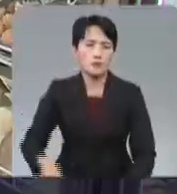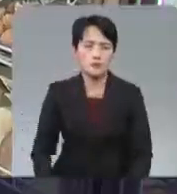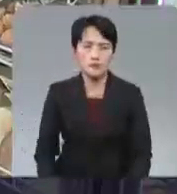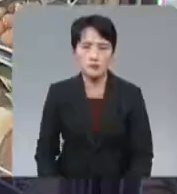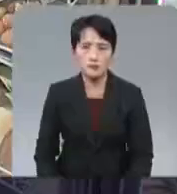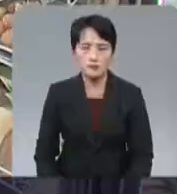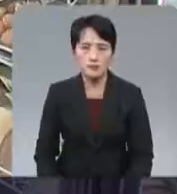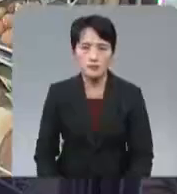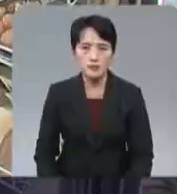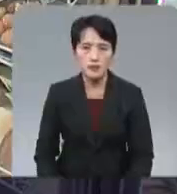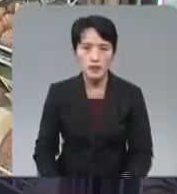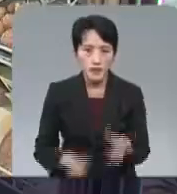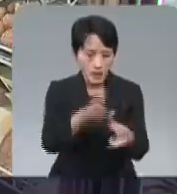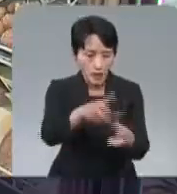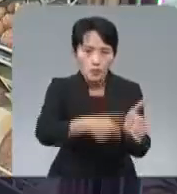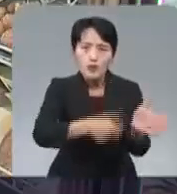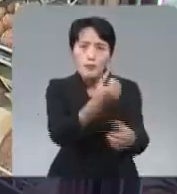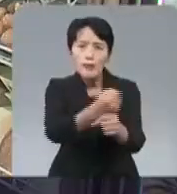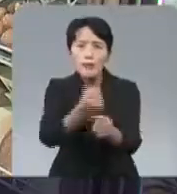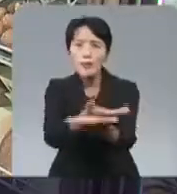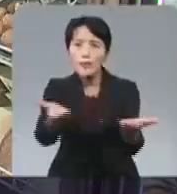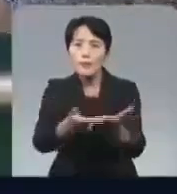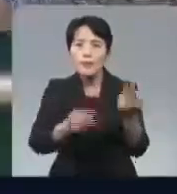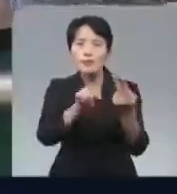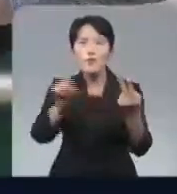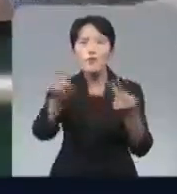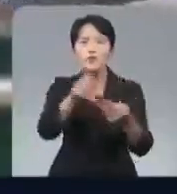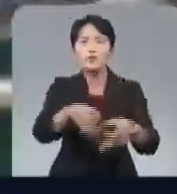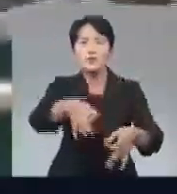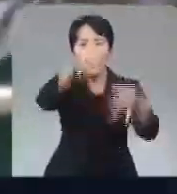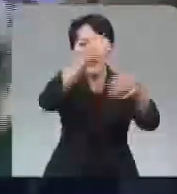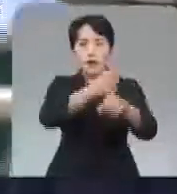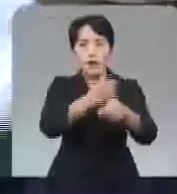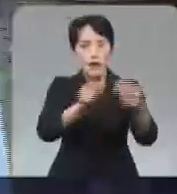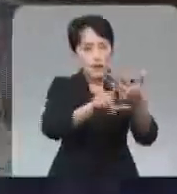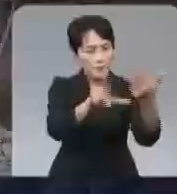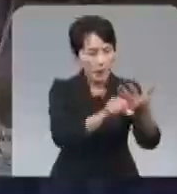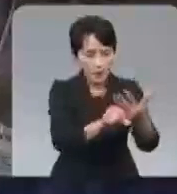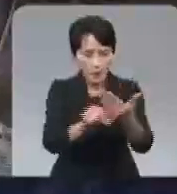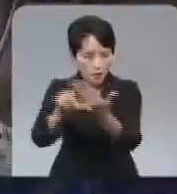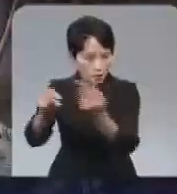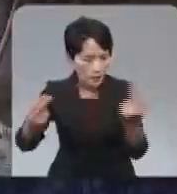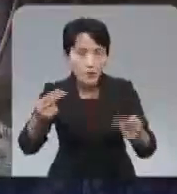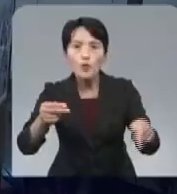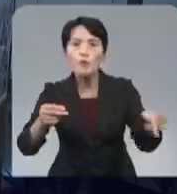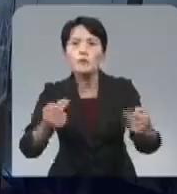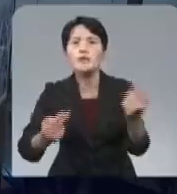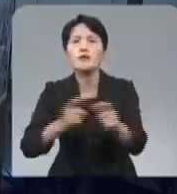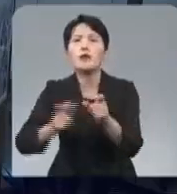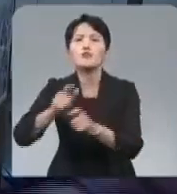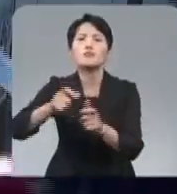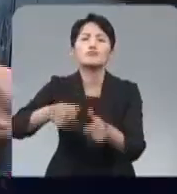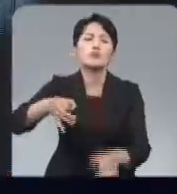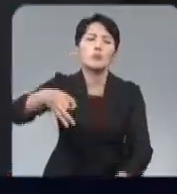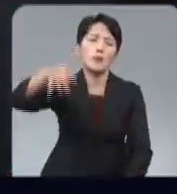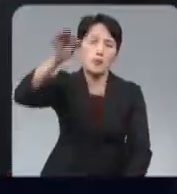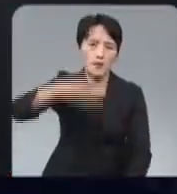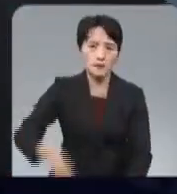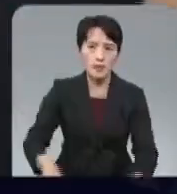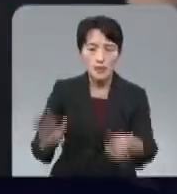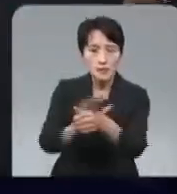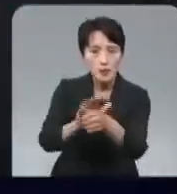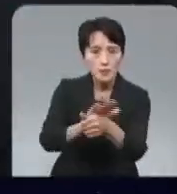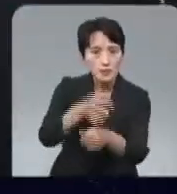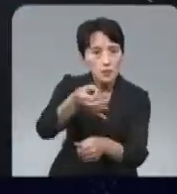l'inflation globale les produits industriels ont ainsi connu une augmentation de 3,4 pour cent un niveau jamais atteint depuis